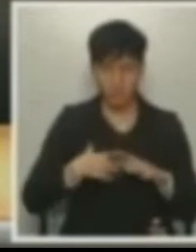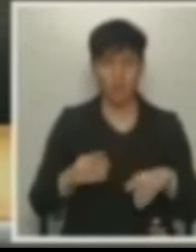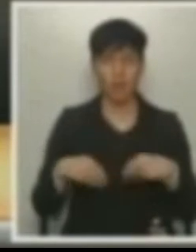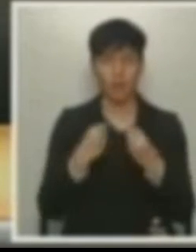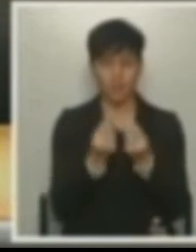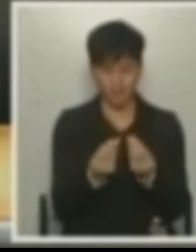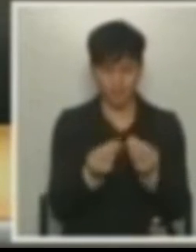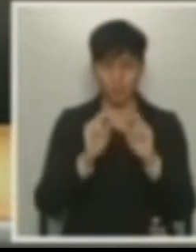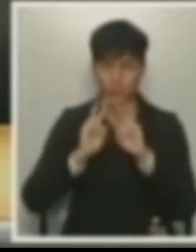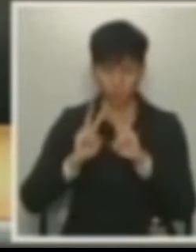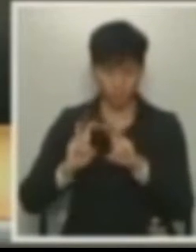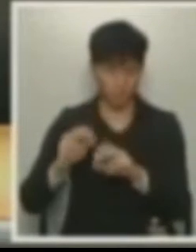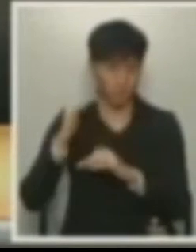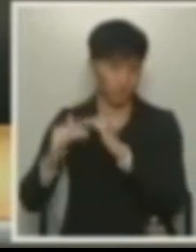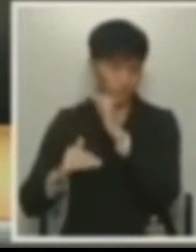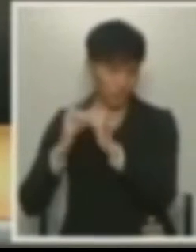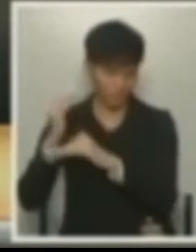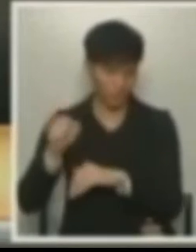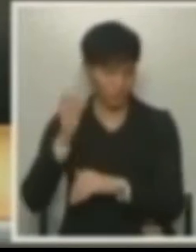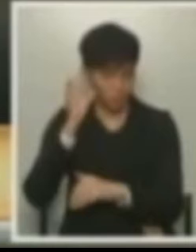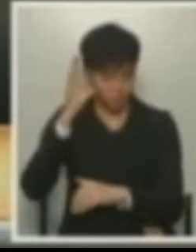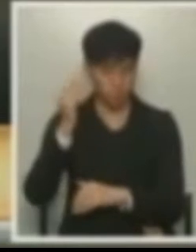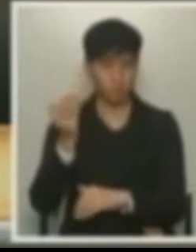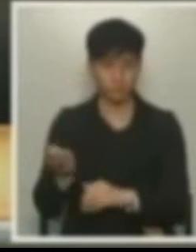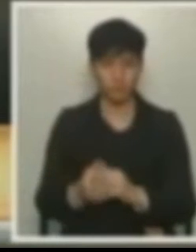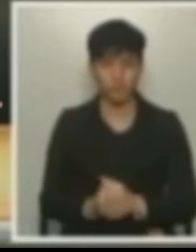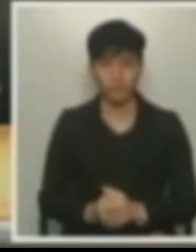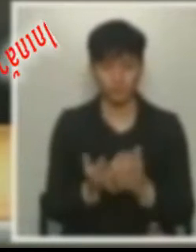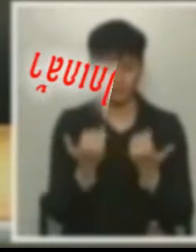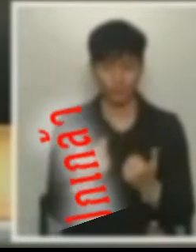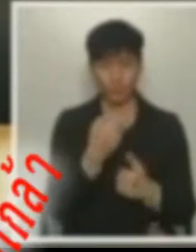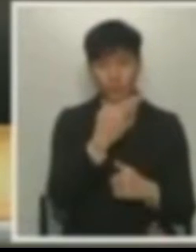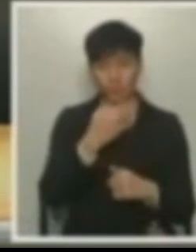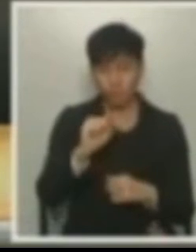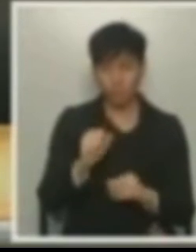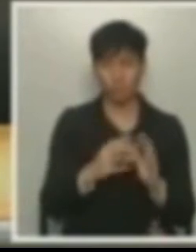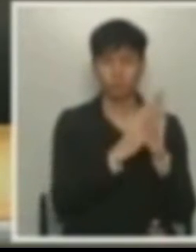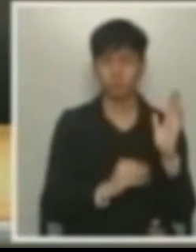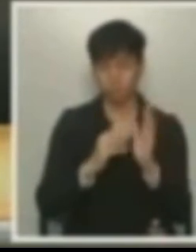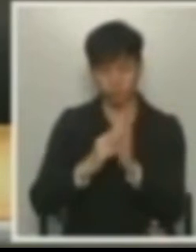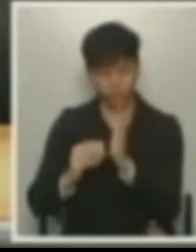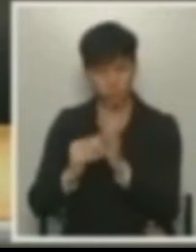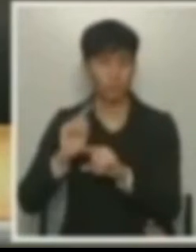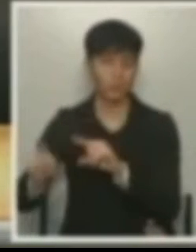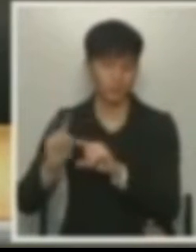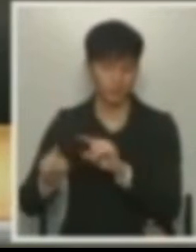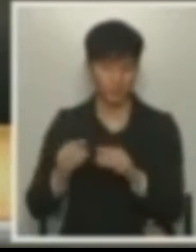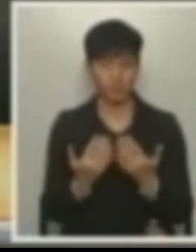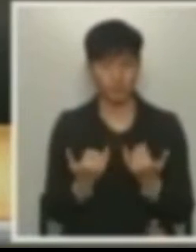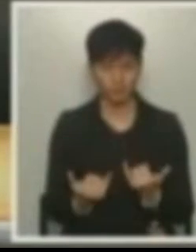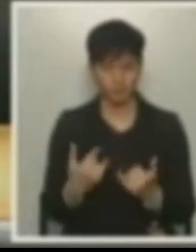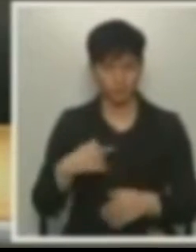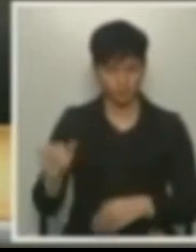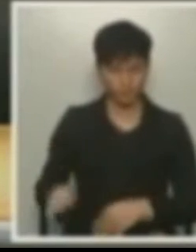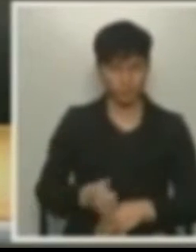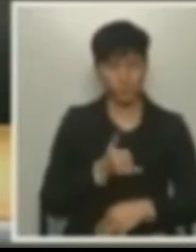ศึกษาเพื่อพัฒนาความรู้นี้ได้ต่อไปนะครับในส่วนของหลักสูตรอบรมต่างๆนะครับทุกวันนี้นะครับพอผมได้มาเป็นผู้แทนราษฎ